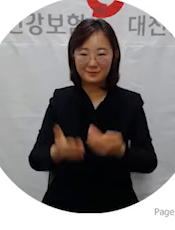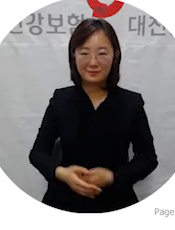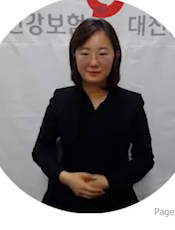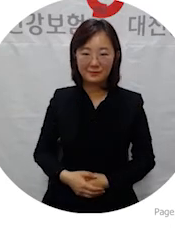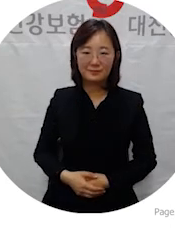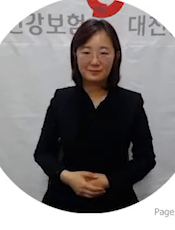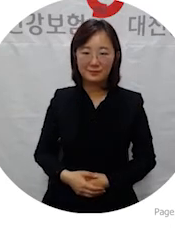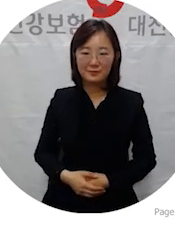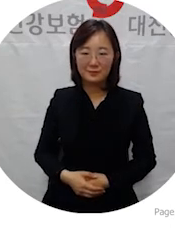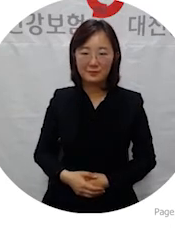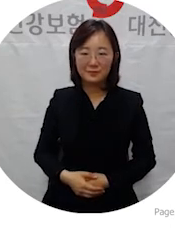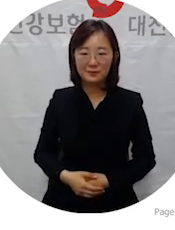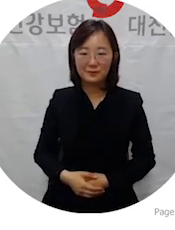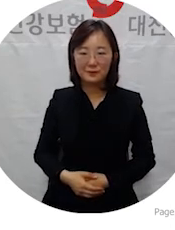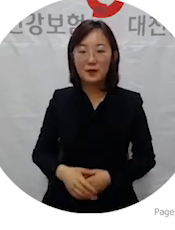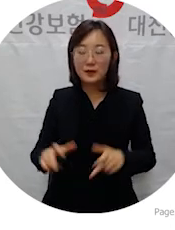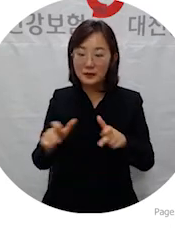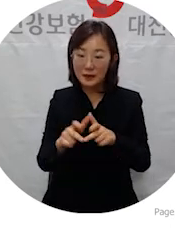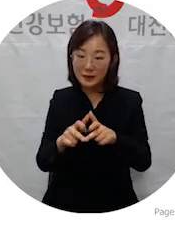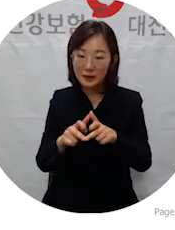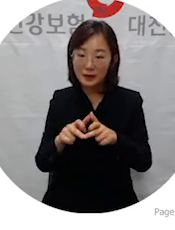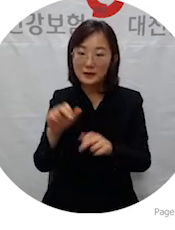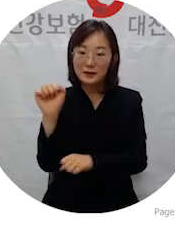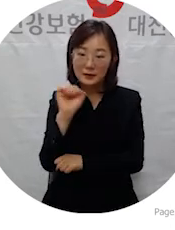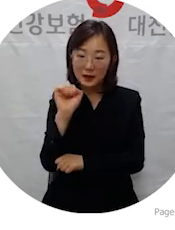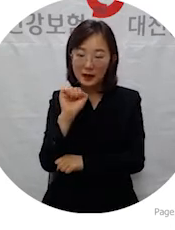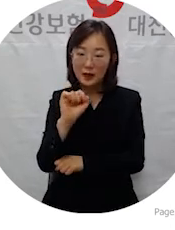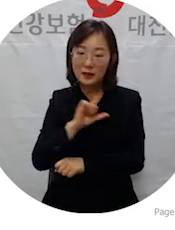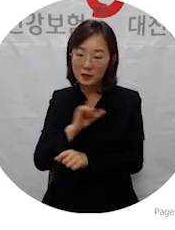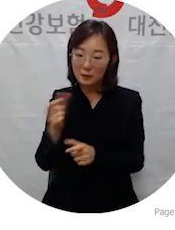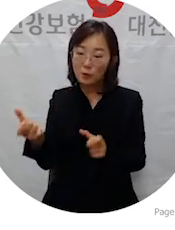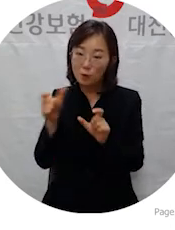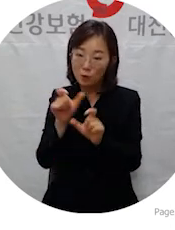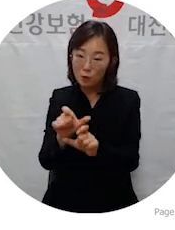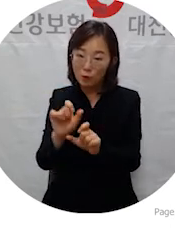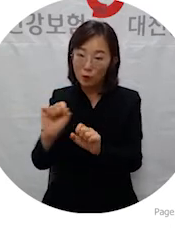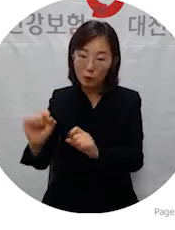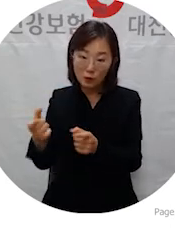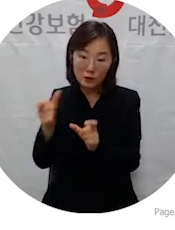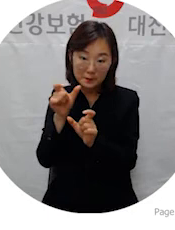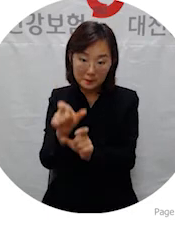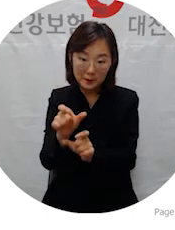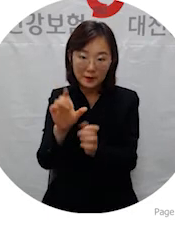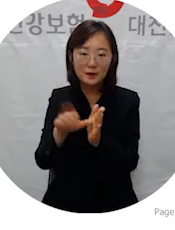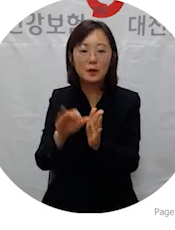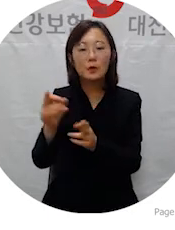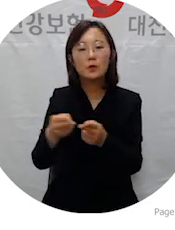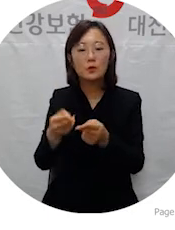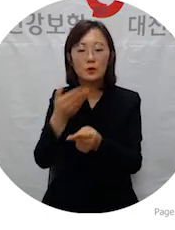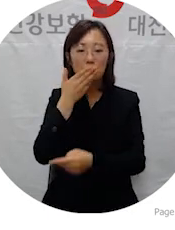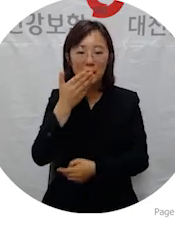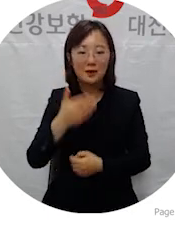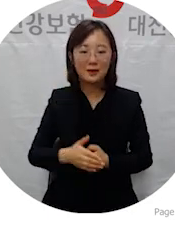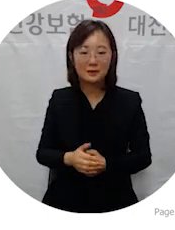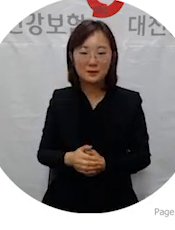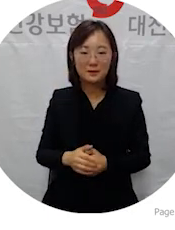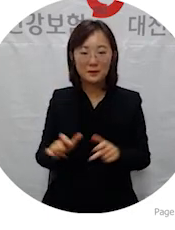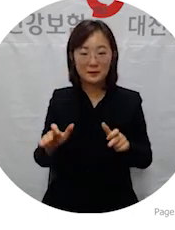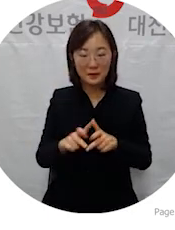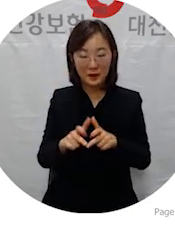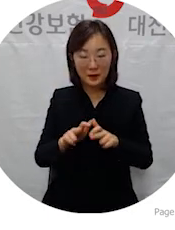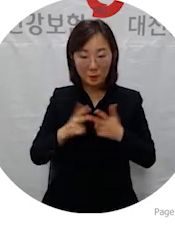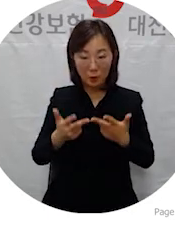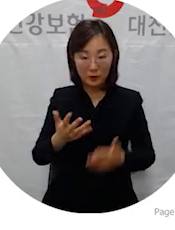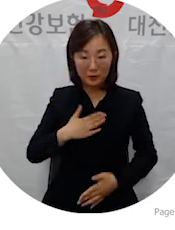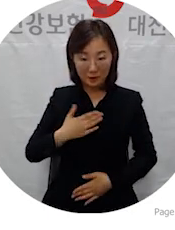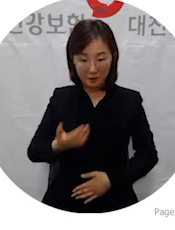보도록 하겠습니다. 먼저 장애인 공동명의 자동차는 조정이 가능합니다. 등록 장애인 본인